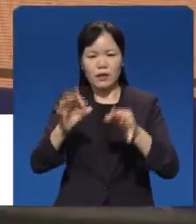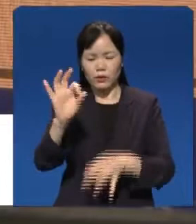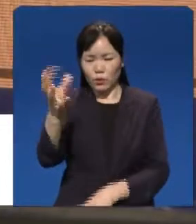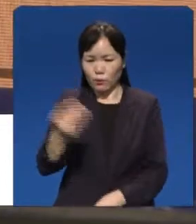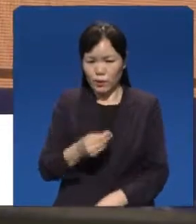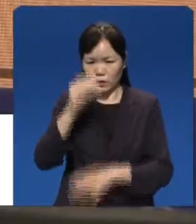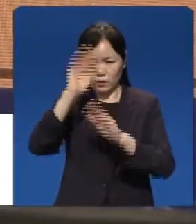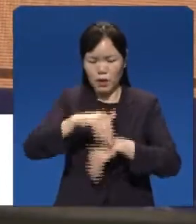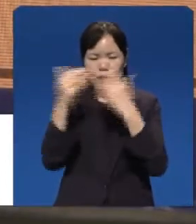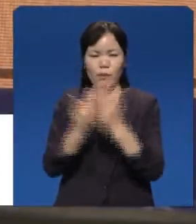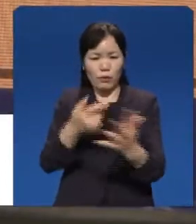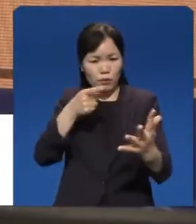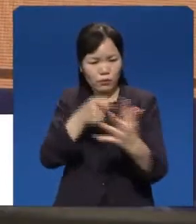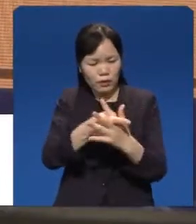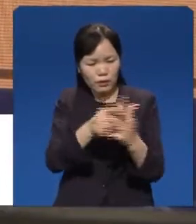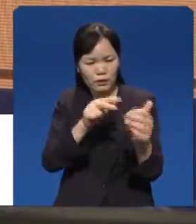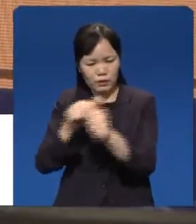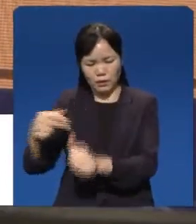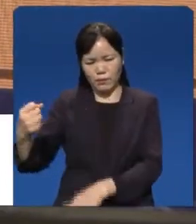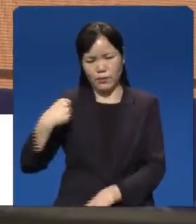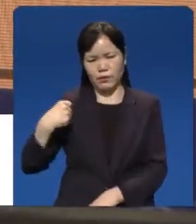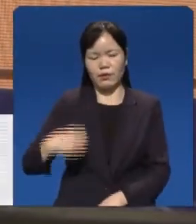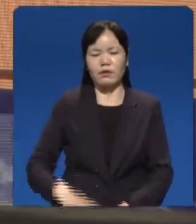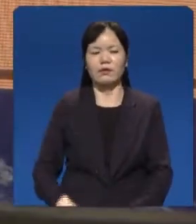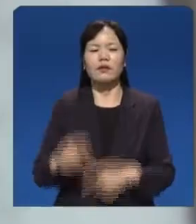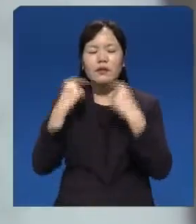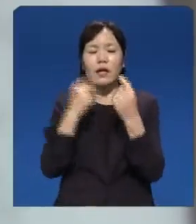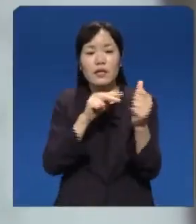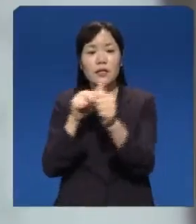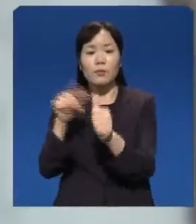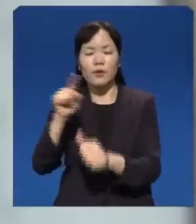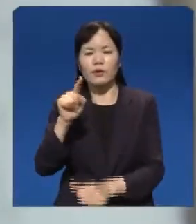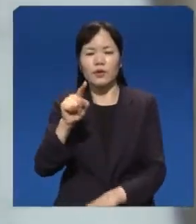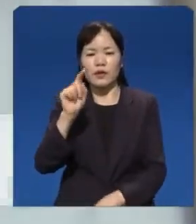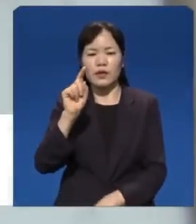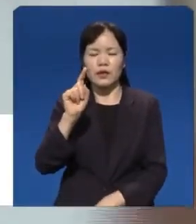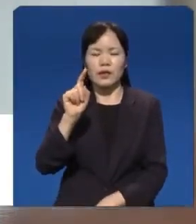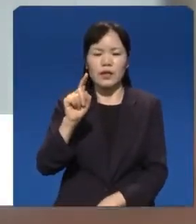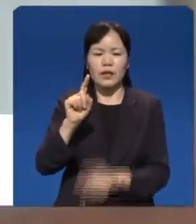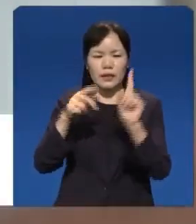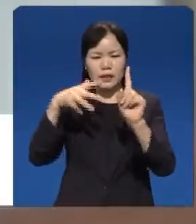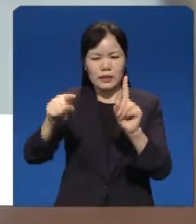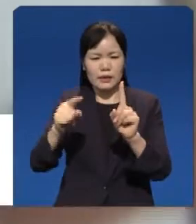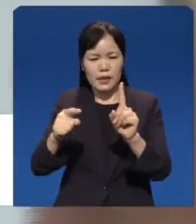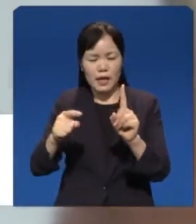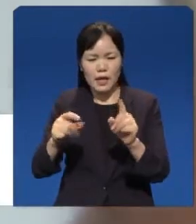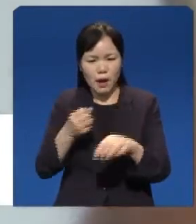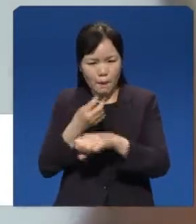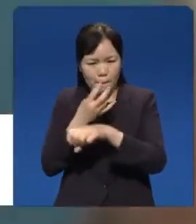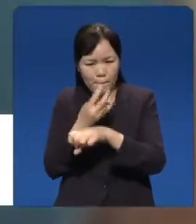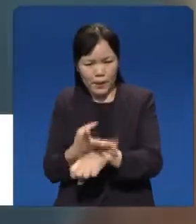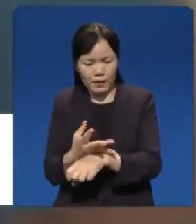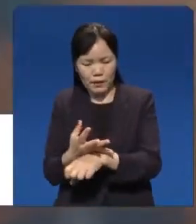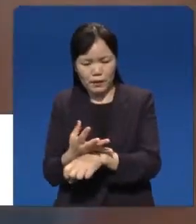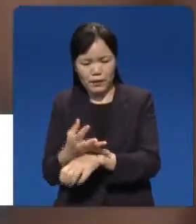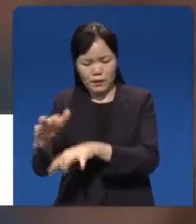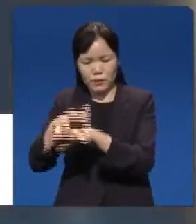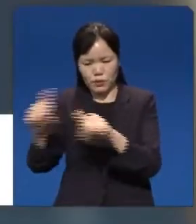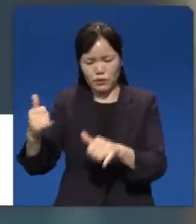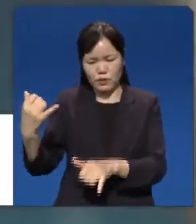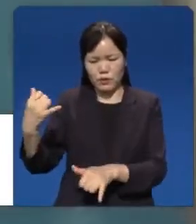꿰뚫고 있는 그들의 정보력 개인정보는 db 팀 으로 불리는 1차 믿기 탐색 조직원들이 건 전화 번호를